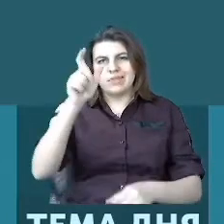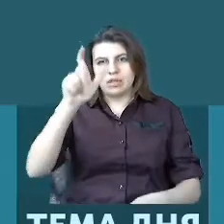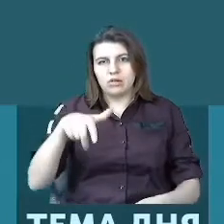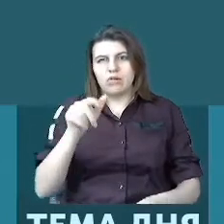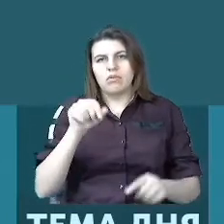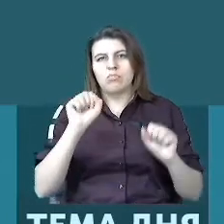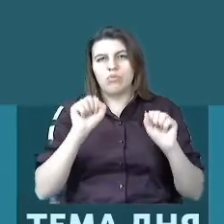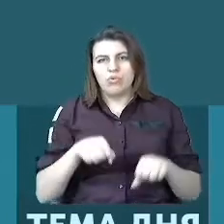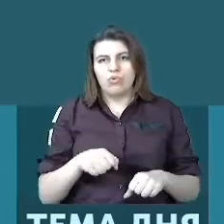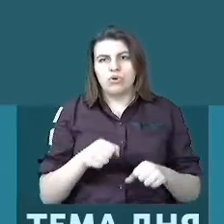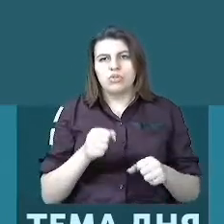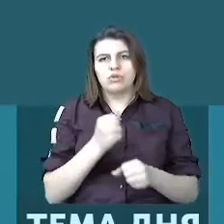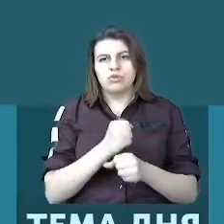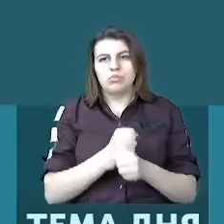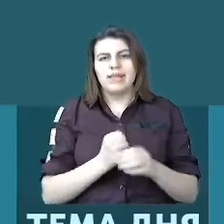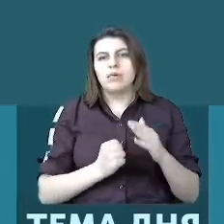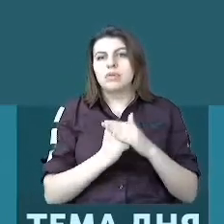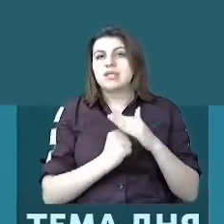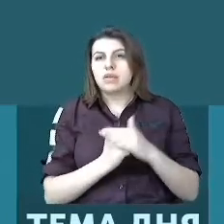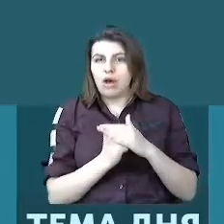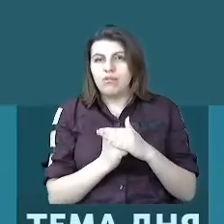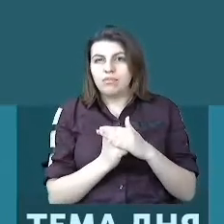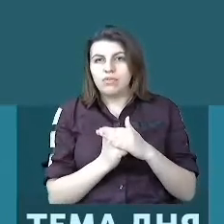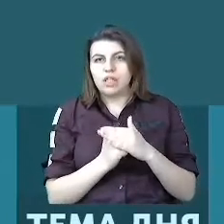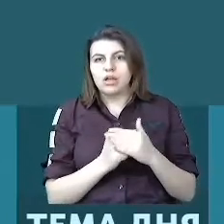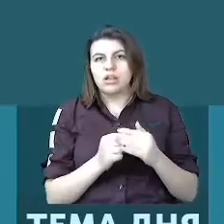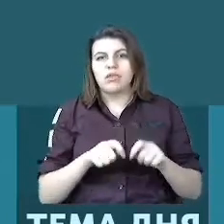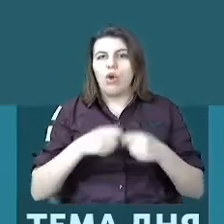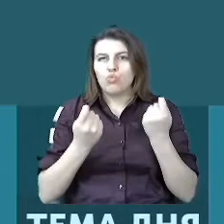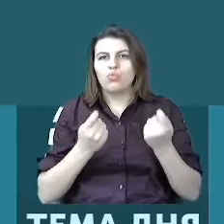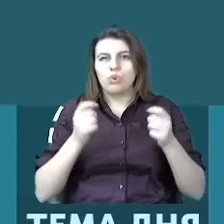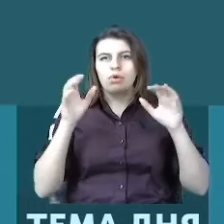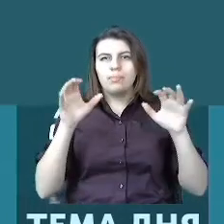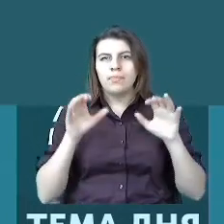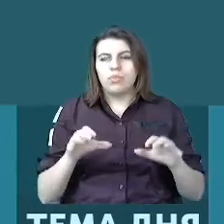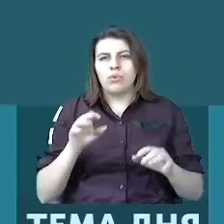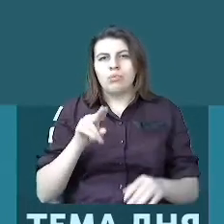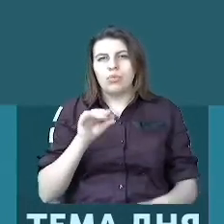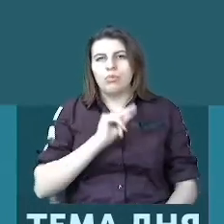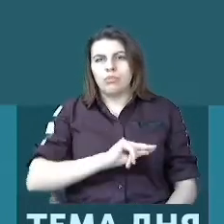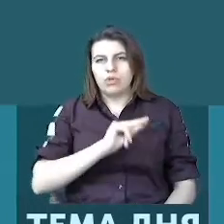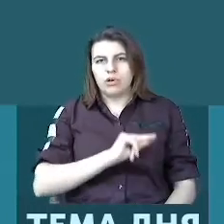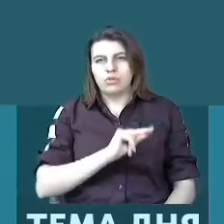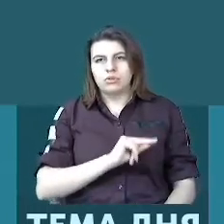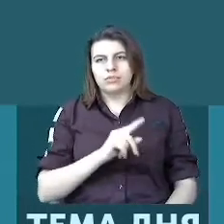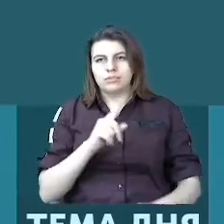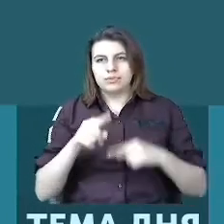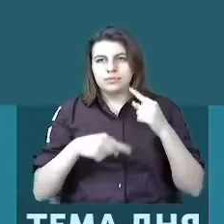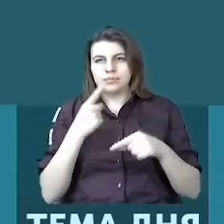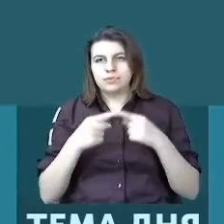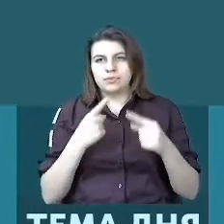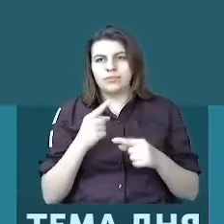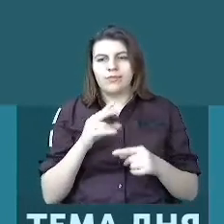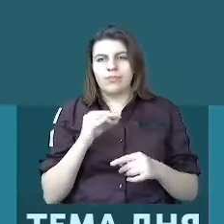будуть наявні певні підстави, які визначені кодексом законів про працю. В новому кодексі про підстави взагалі мова йде лише про окремі